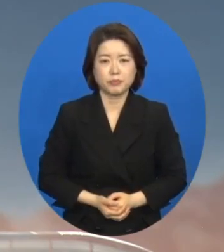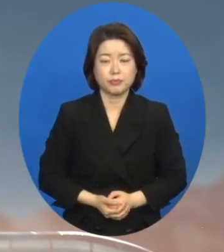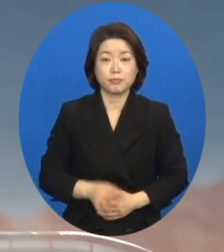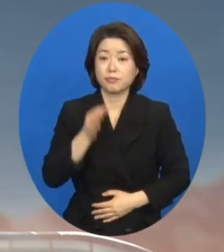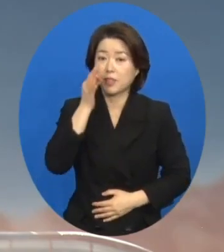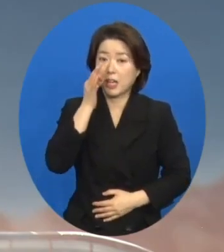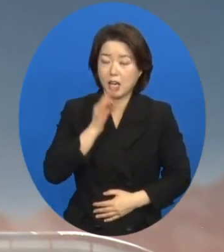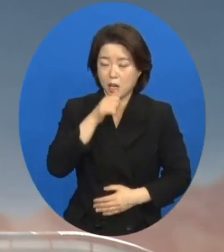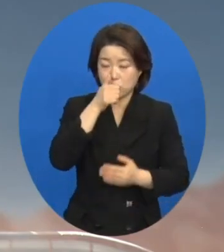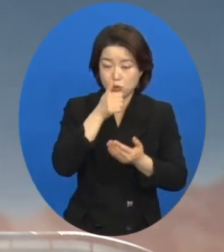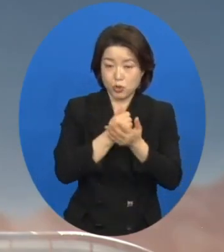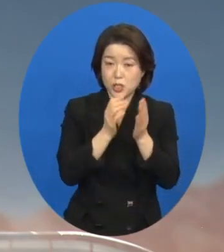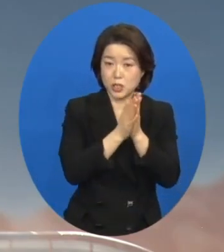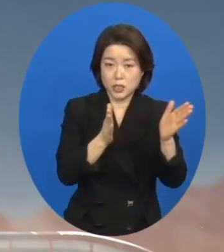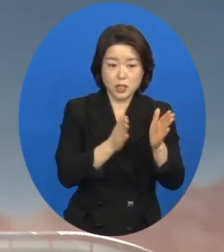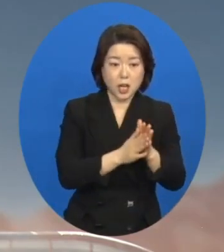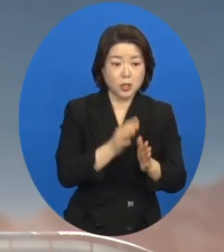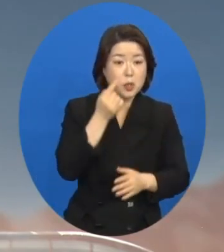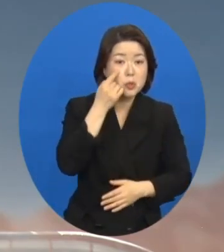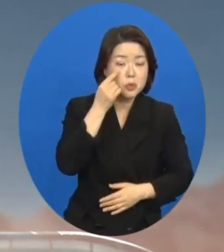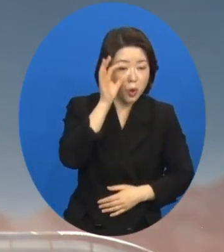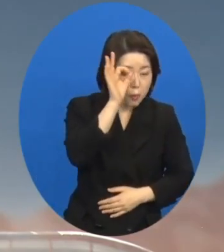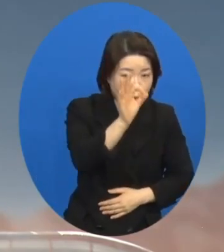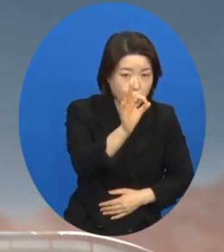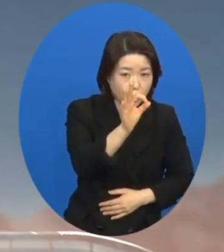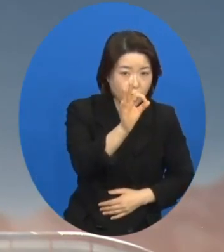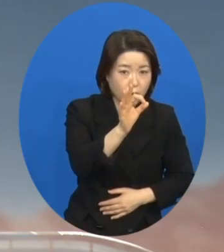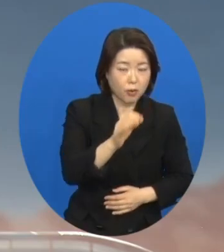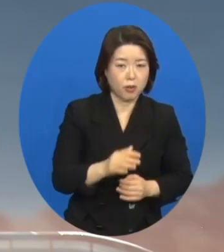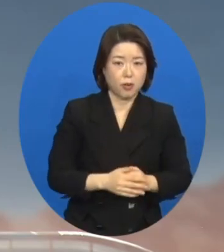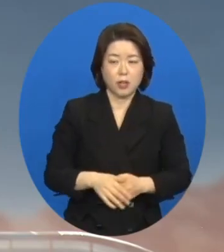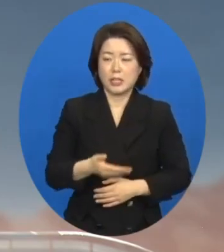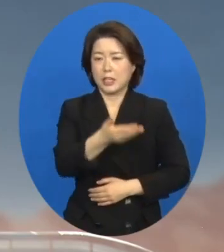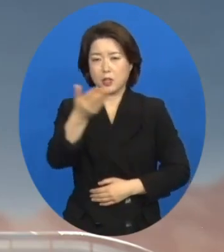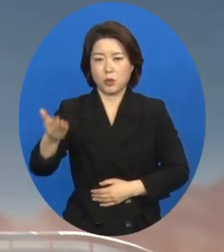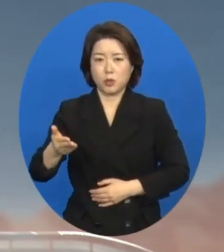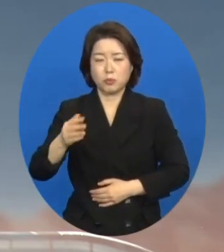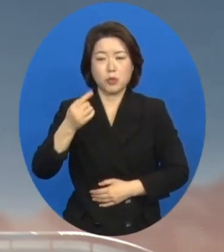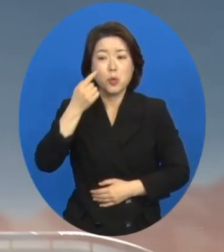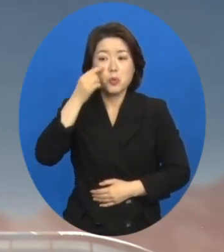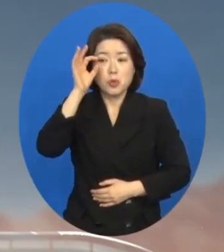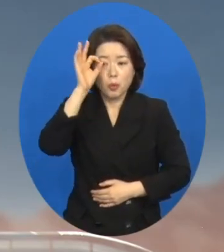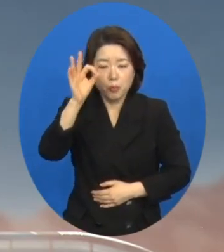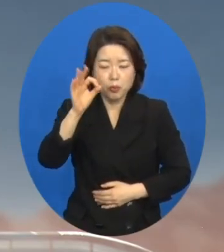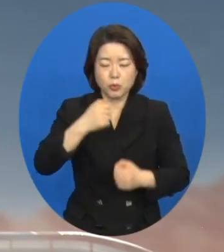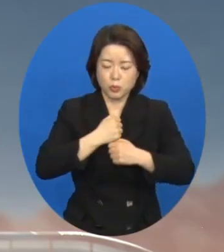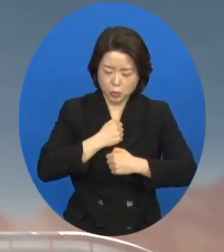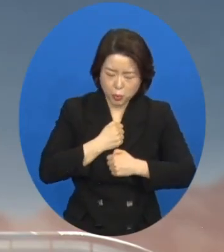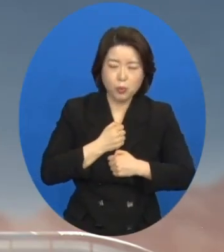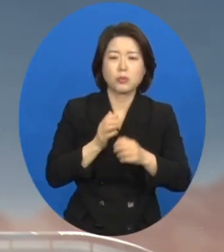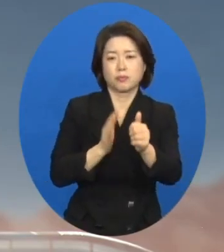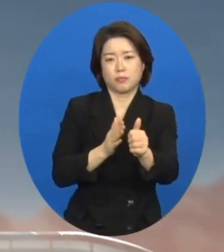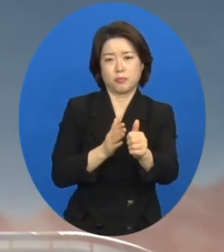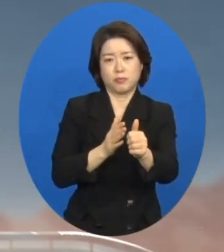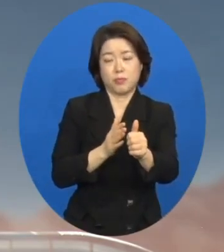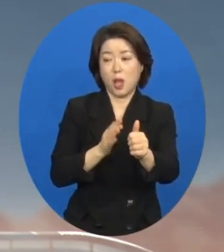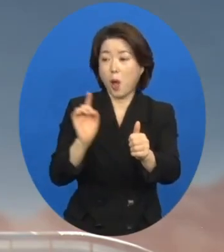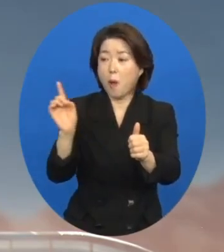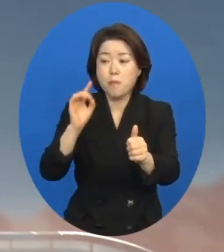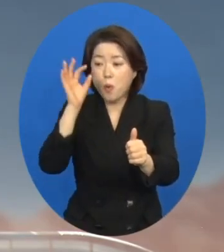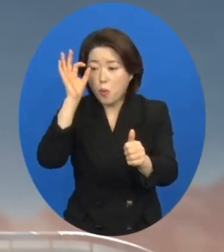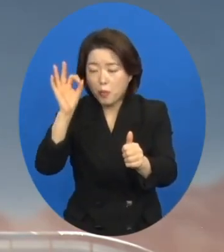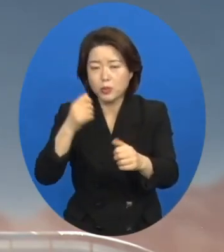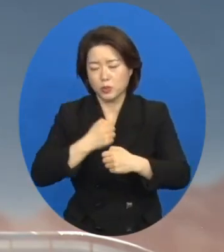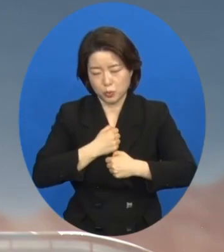아간의 죄의 시작은 눈이었는데 여러분 눈으로 보는 것에 여러분 주의하십시오. 무엇을 보는지 주의하셔야 돼요.